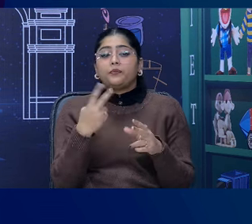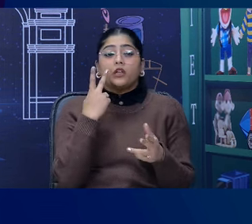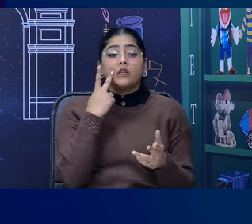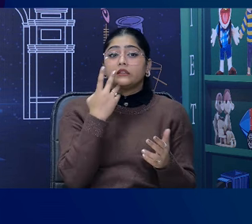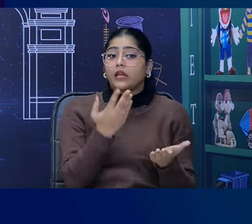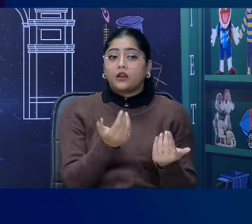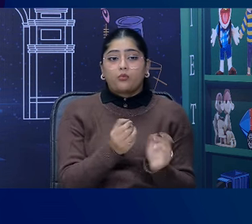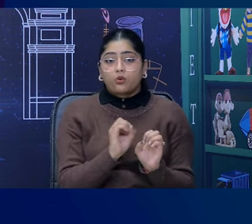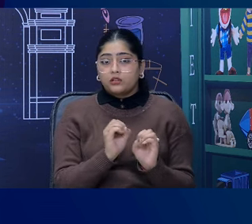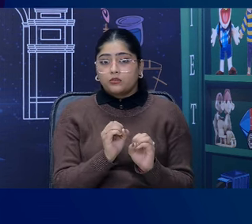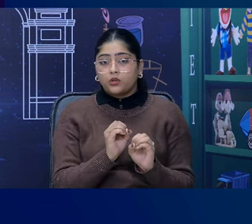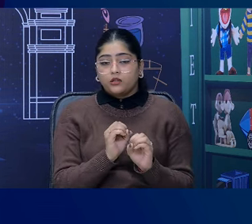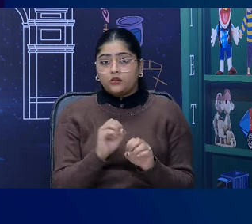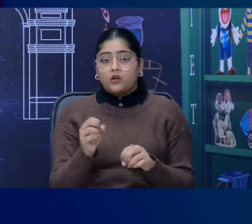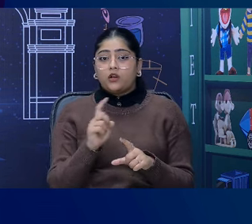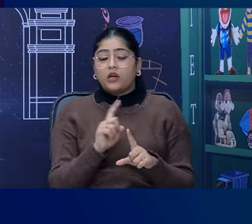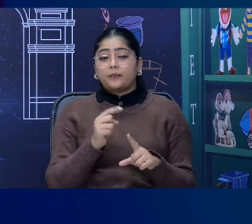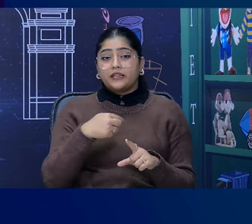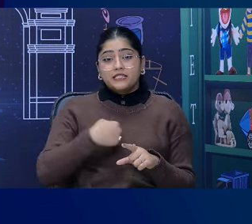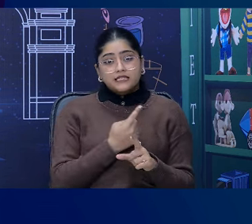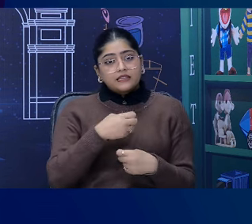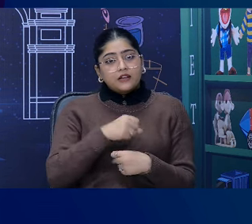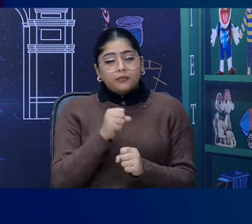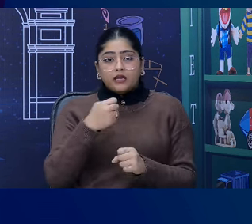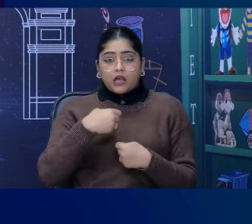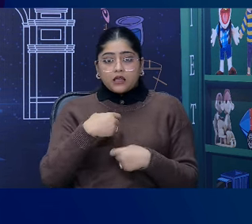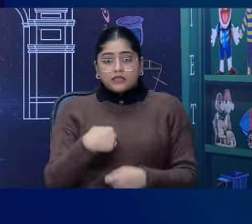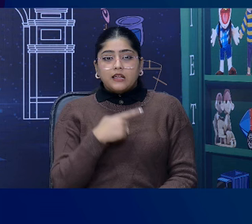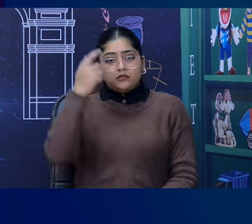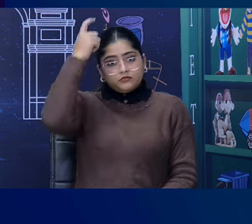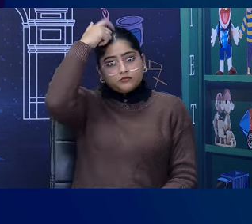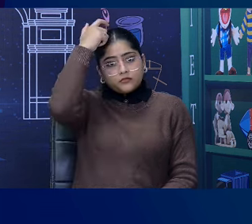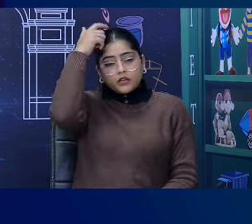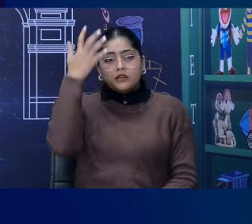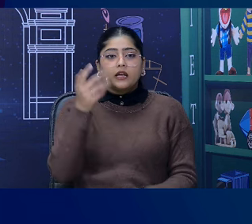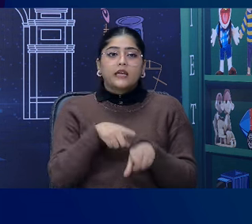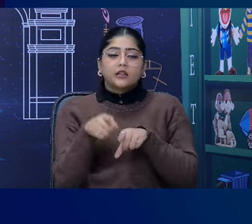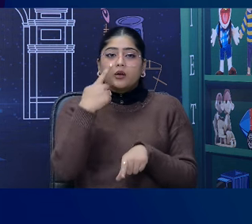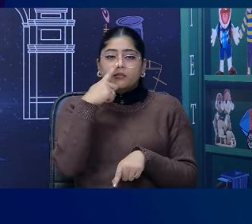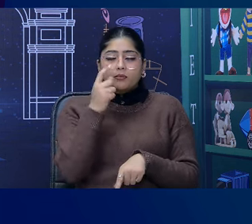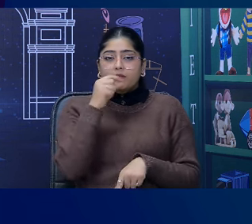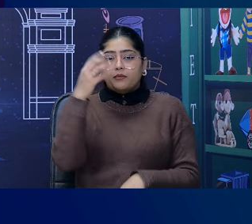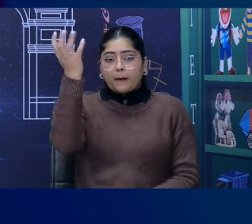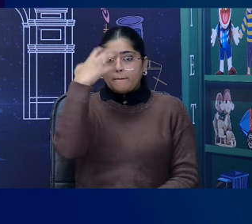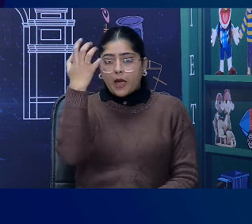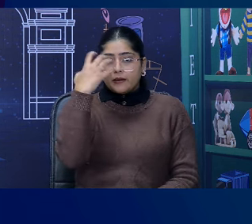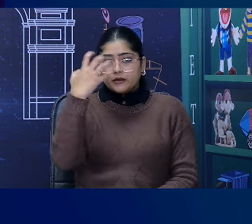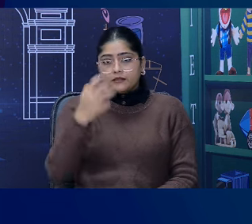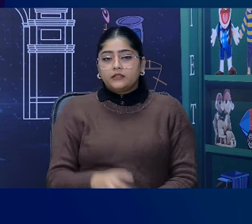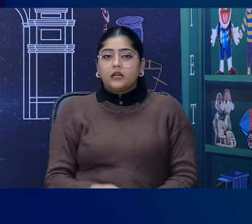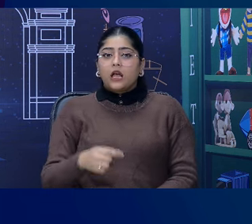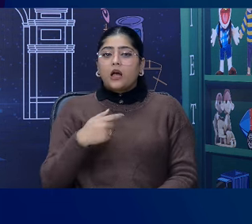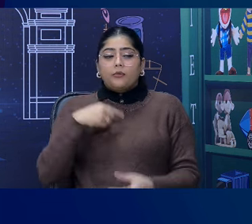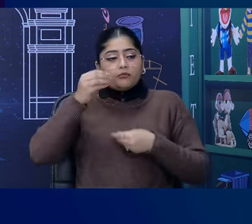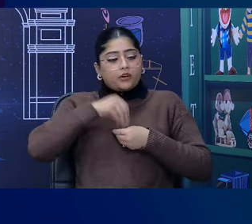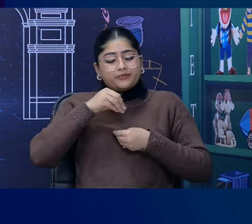हमारे खुद के बनाए हमारे ही दिमाग में अब हो सकता है कि वो पापा से डांट पड़ गई मम्मा से डांड पड़ गई अब हमने मन में बना